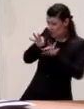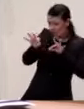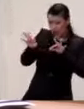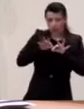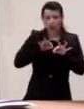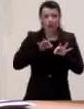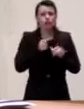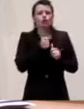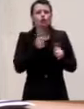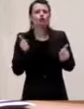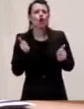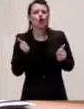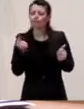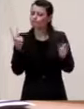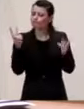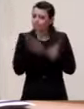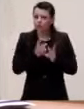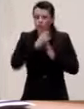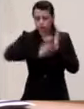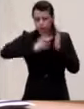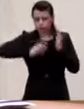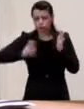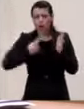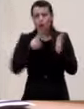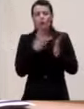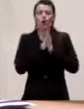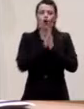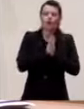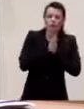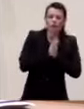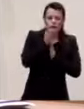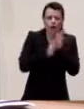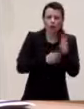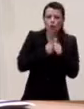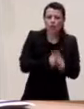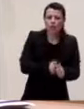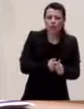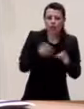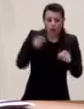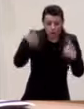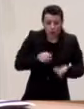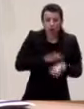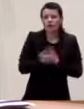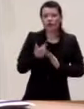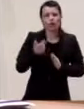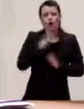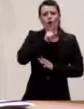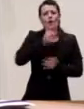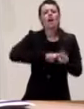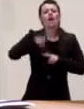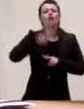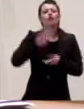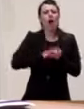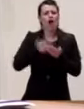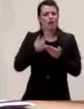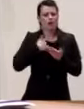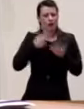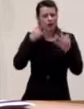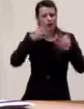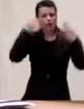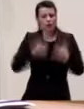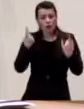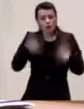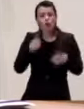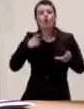le raccomandazioni e le linee guida che oggi sono riconosciute valide a livello nazionale, che sono quelle della Società Italiana di